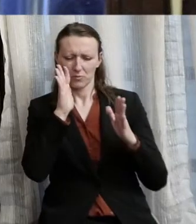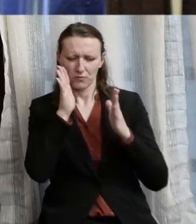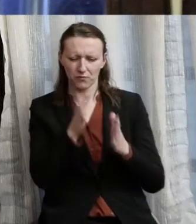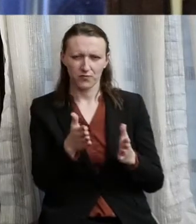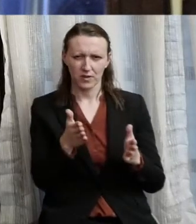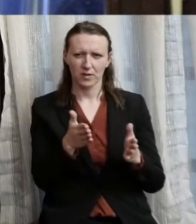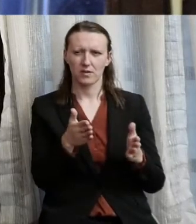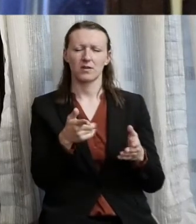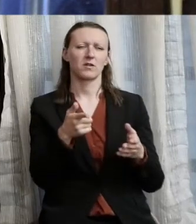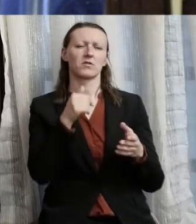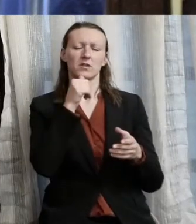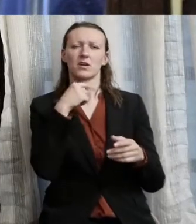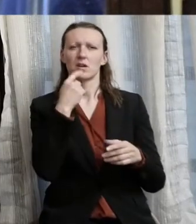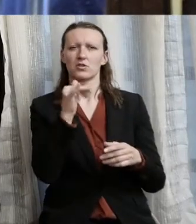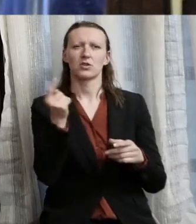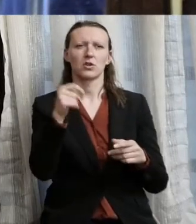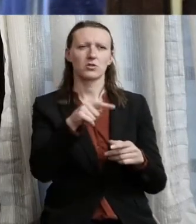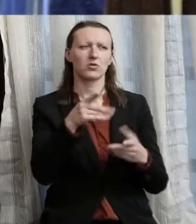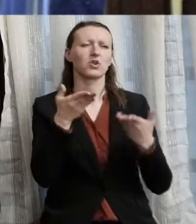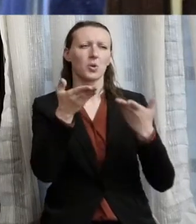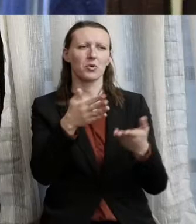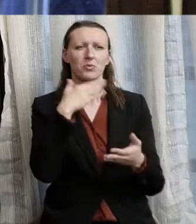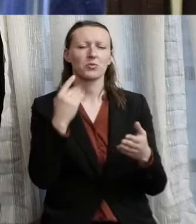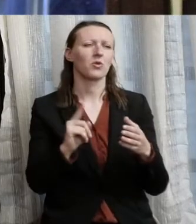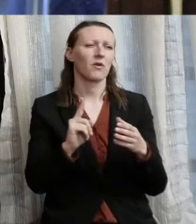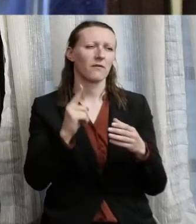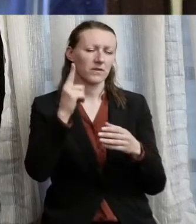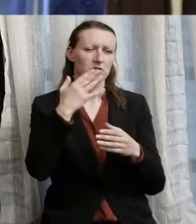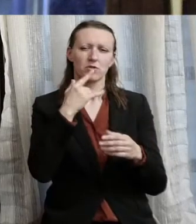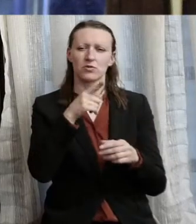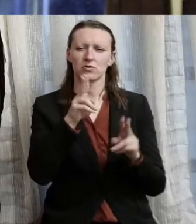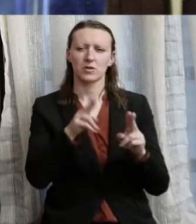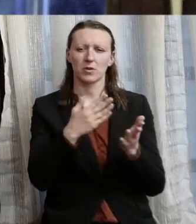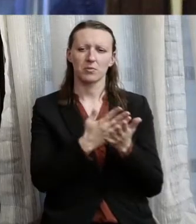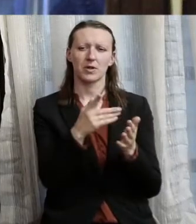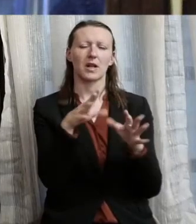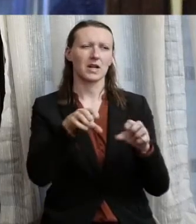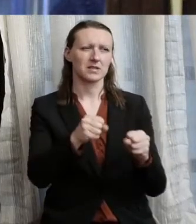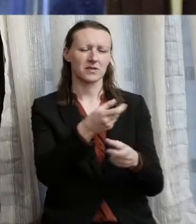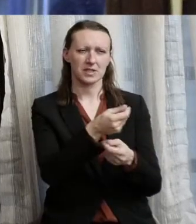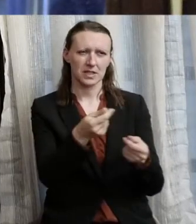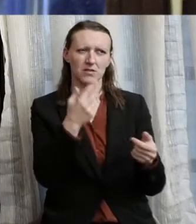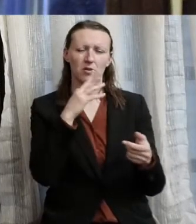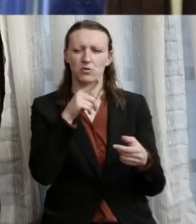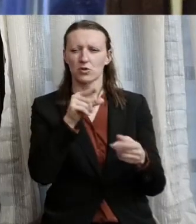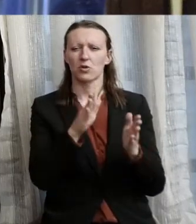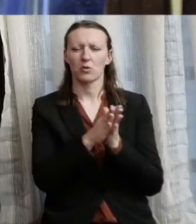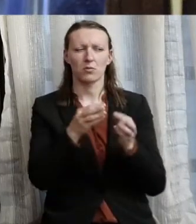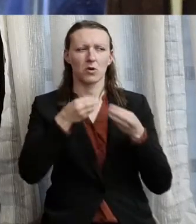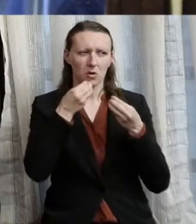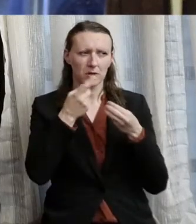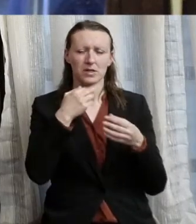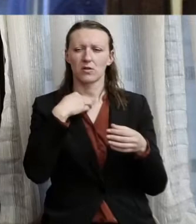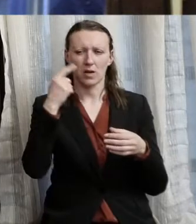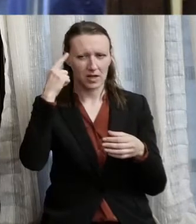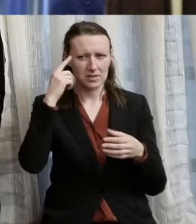nevjerovatno. I rekao je da je došla ponuda puno veća nego što su zapravo bila rezervirana sredstva, pa ako nam to možete objasniti,